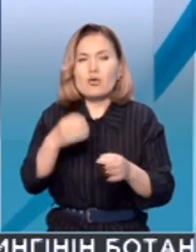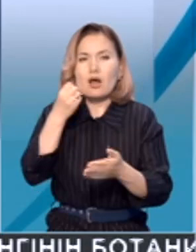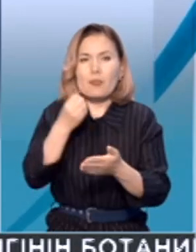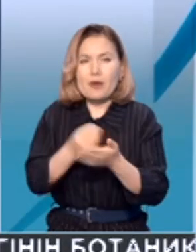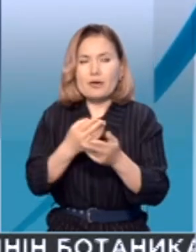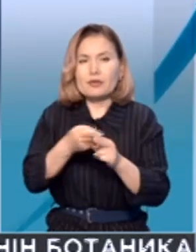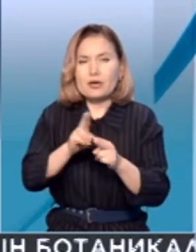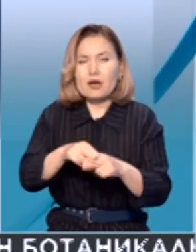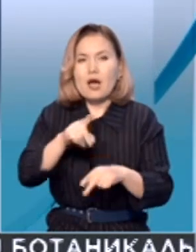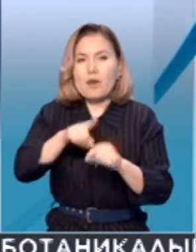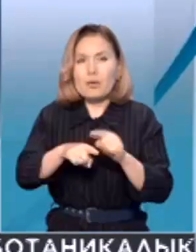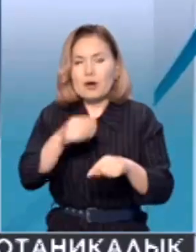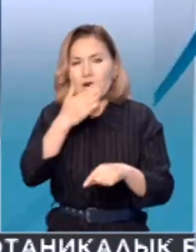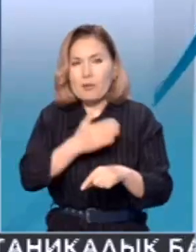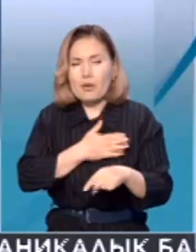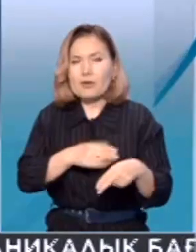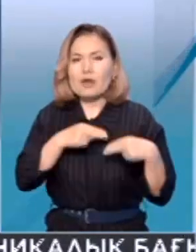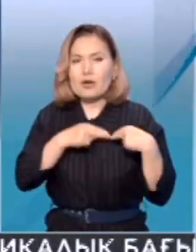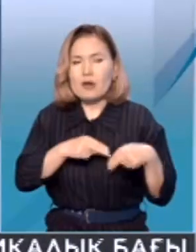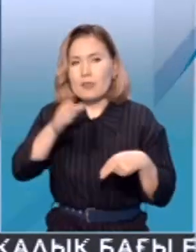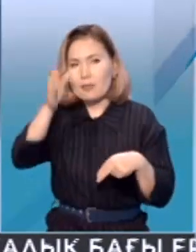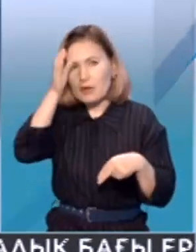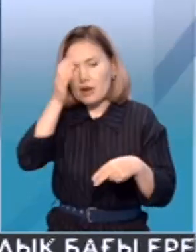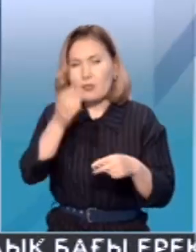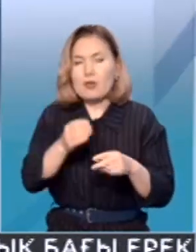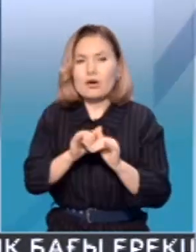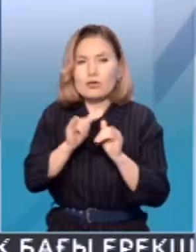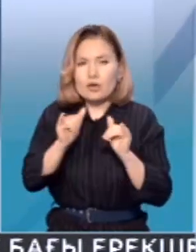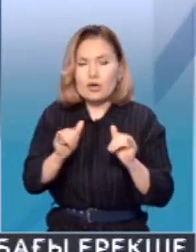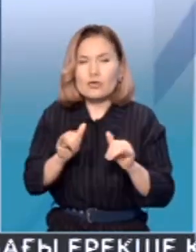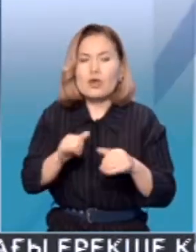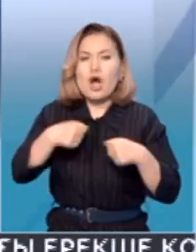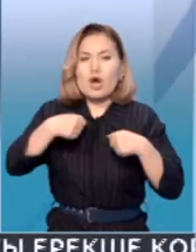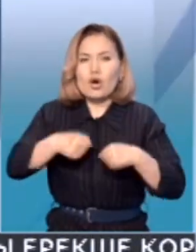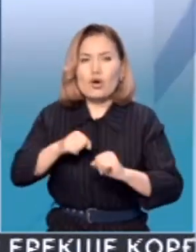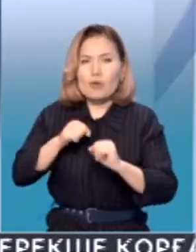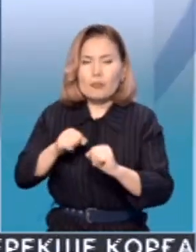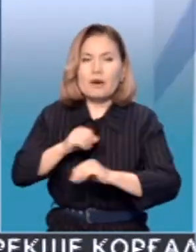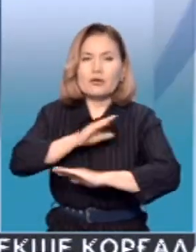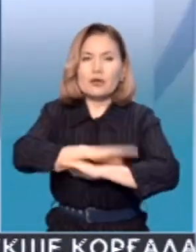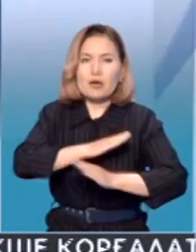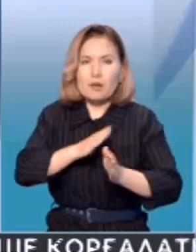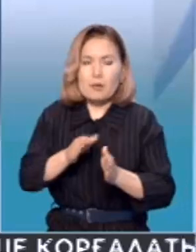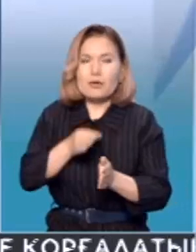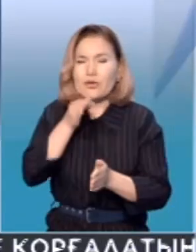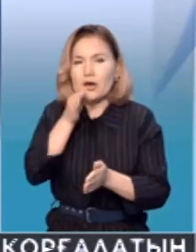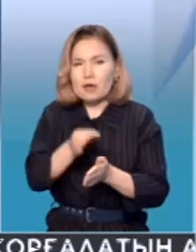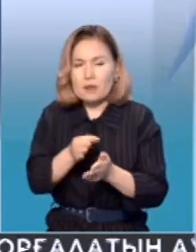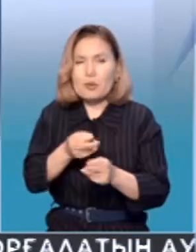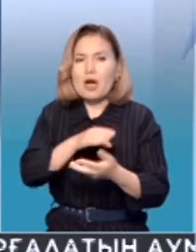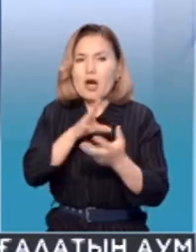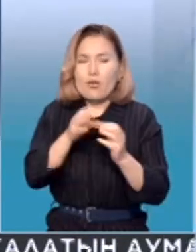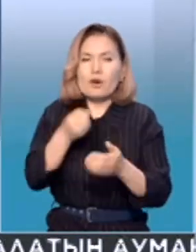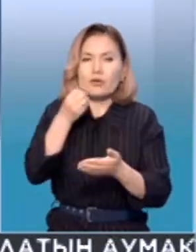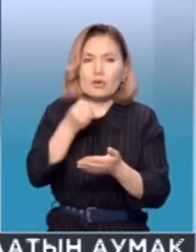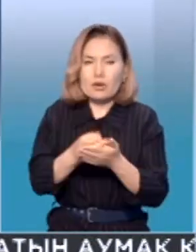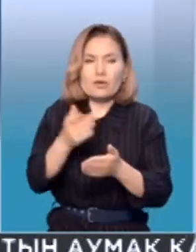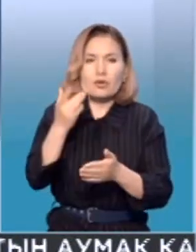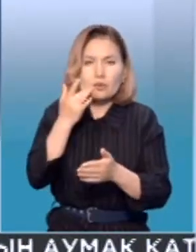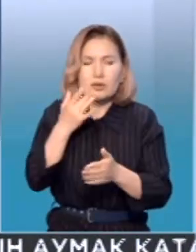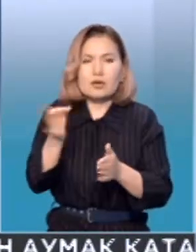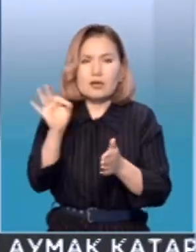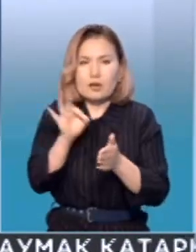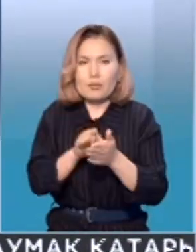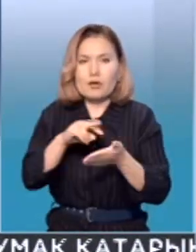мұраттары және патриотизм, еңбек пен білім культі, құқық пен тәртіп, адамгершілік пен жауапкершілік секілді құндылықтарды мақсатты түрде